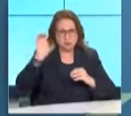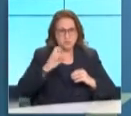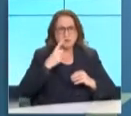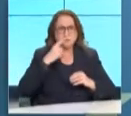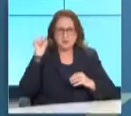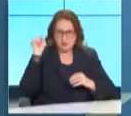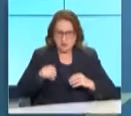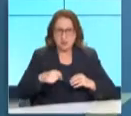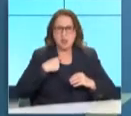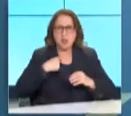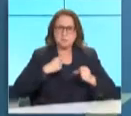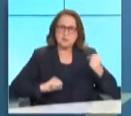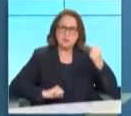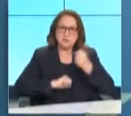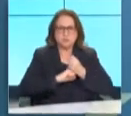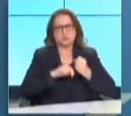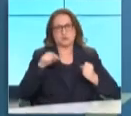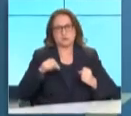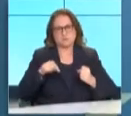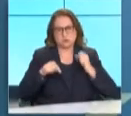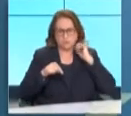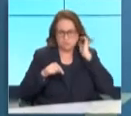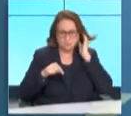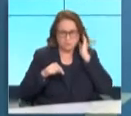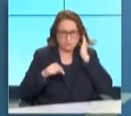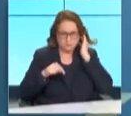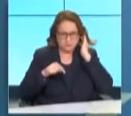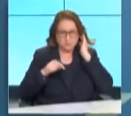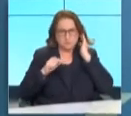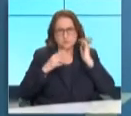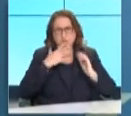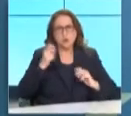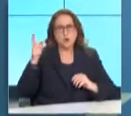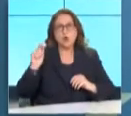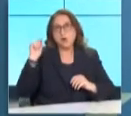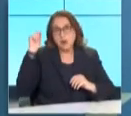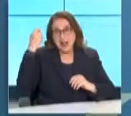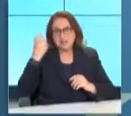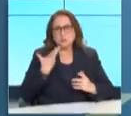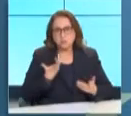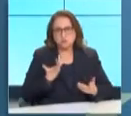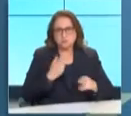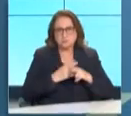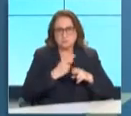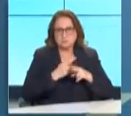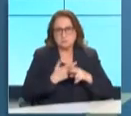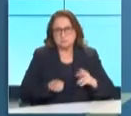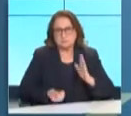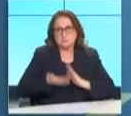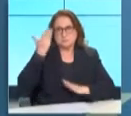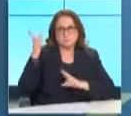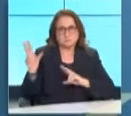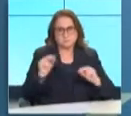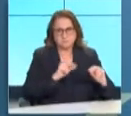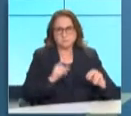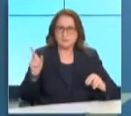υπέρ αυτής της λύσης. Νομίζω ότι αυτό είναι κάτι το οποίο θα πρέπει και η Ευρωπαϊκή Επιτροπή να το λάβει